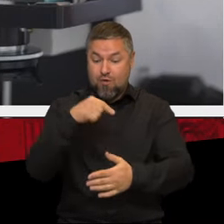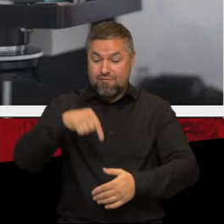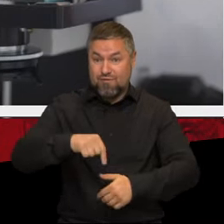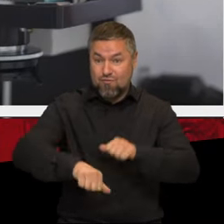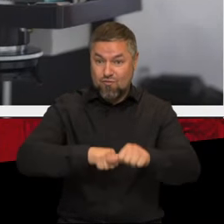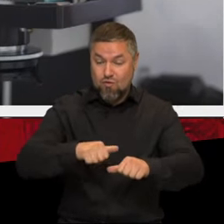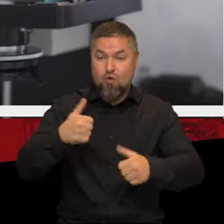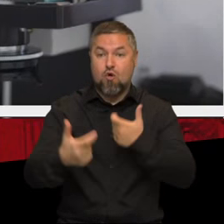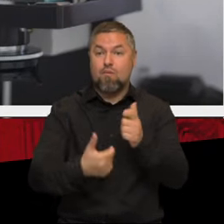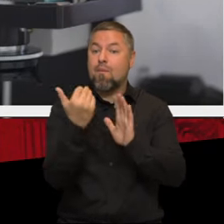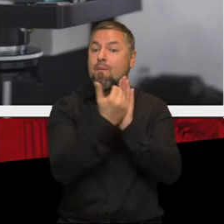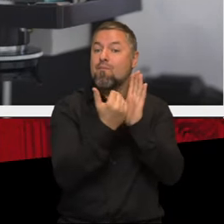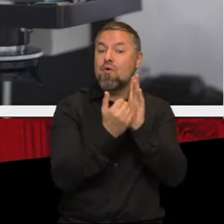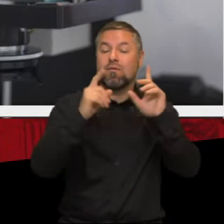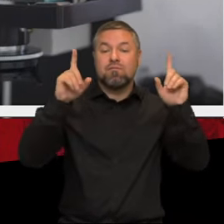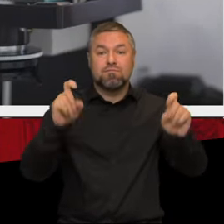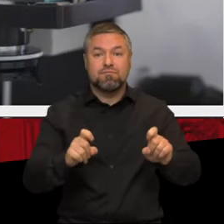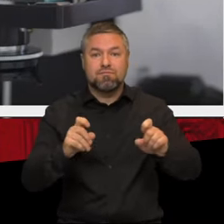także program